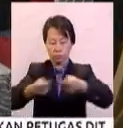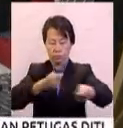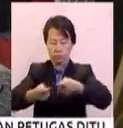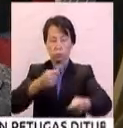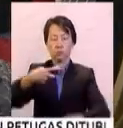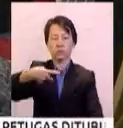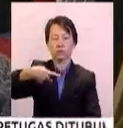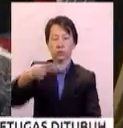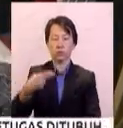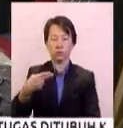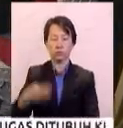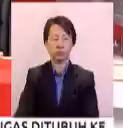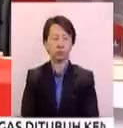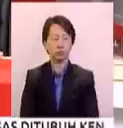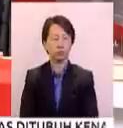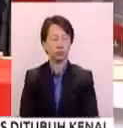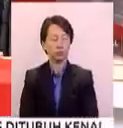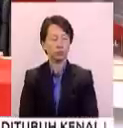PH.